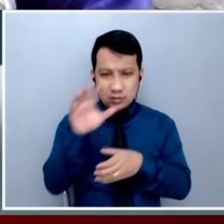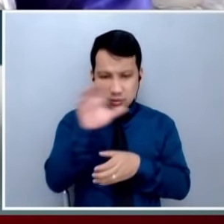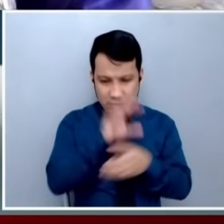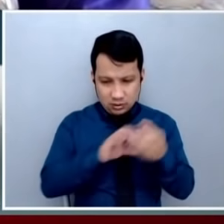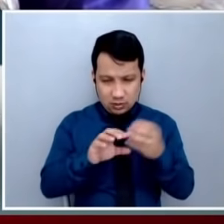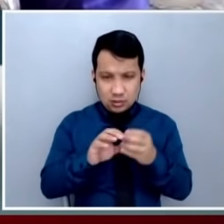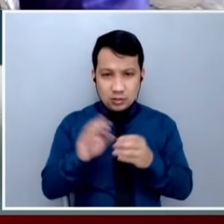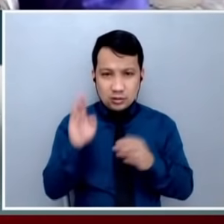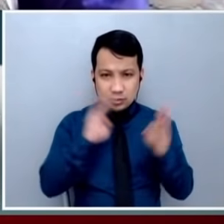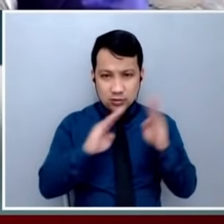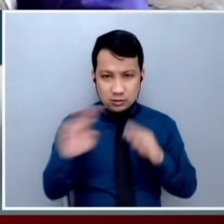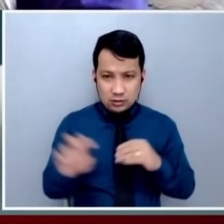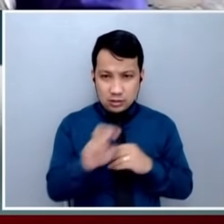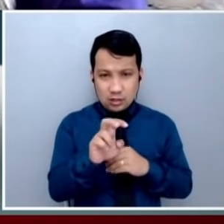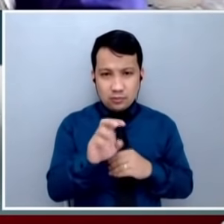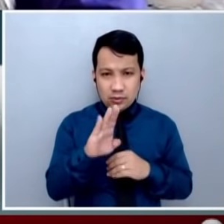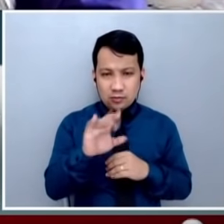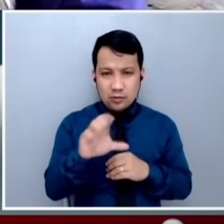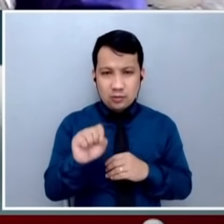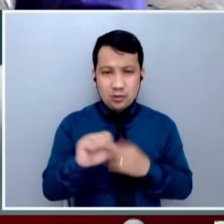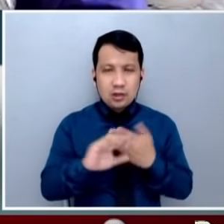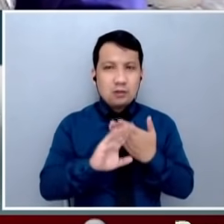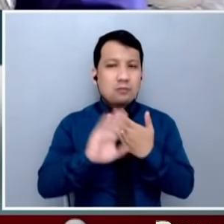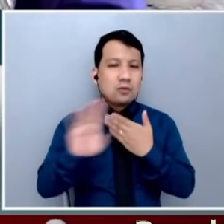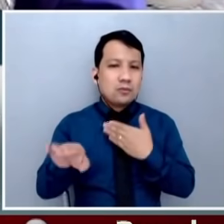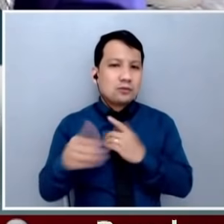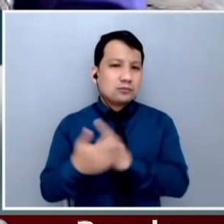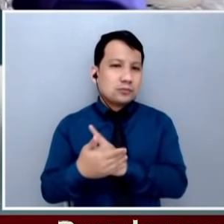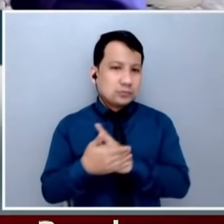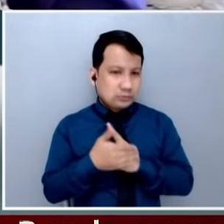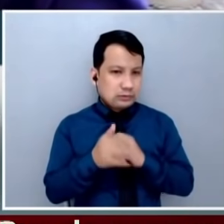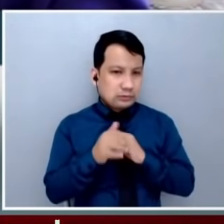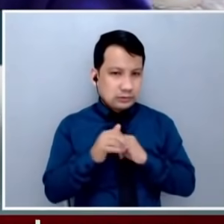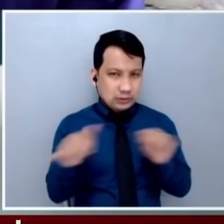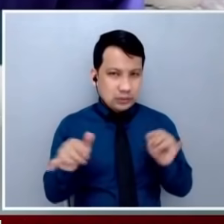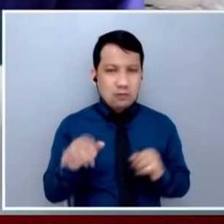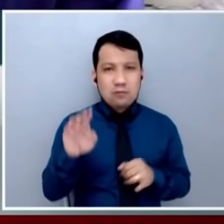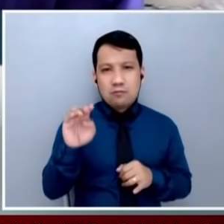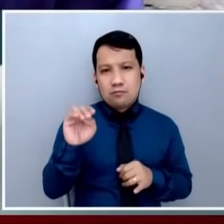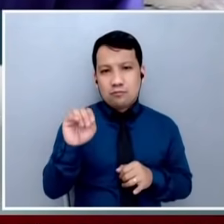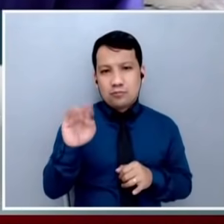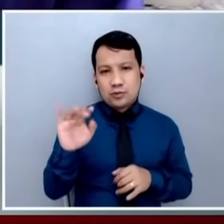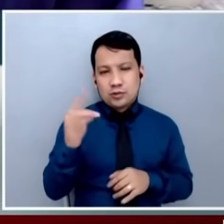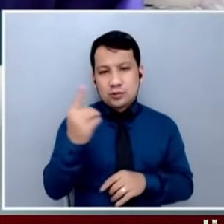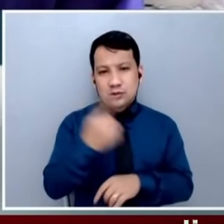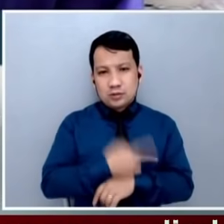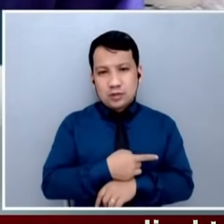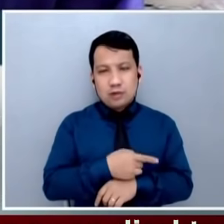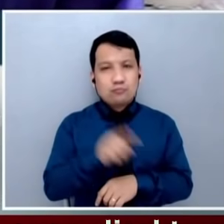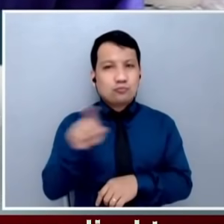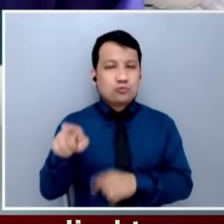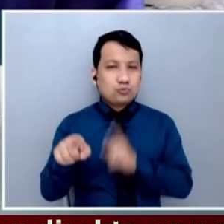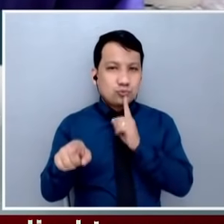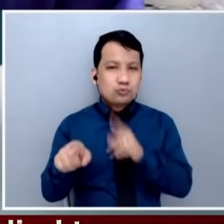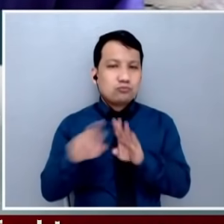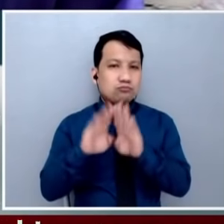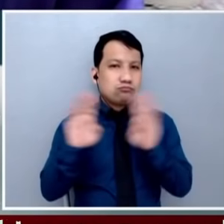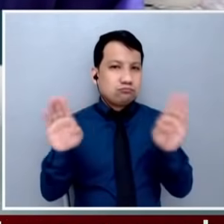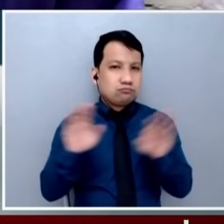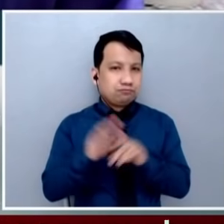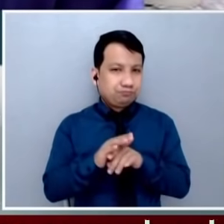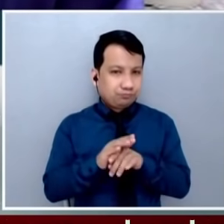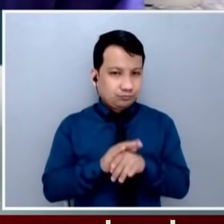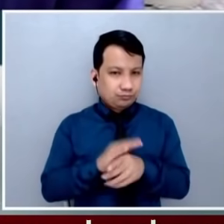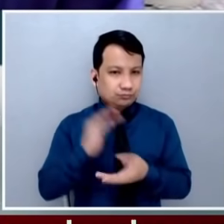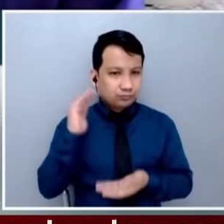problem is, pagbalik nila, may quarantine pa rin sila ng 14 days. Countries are slowly opening up.